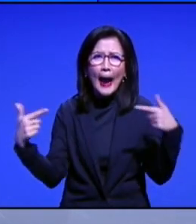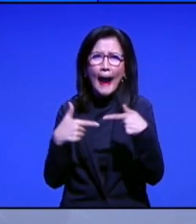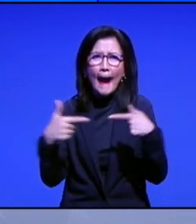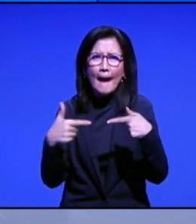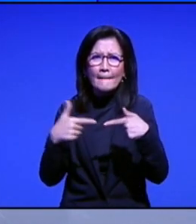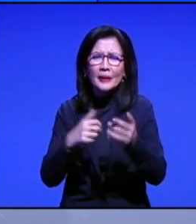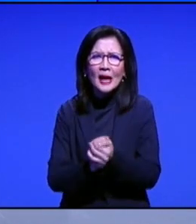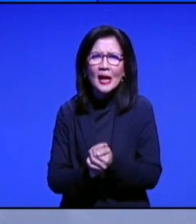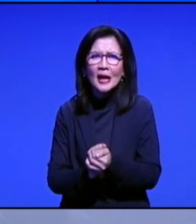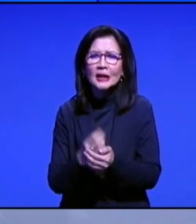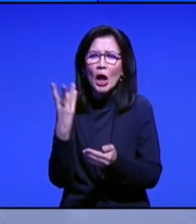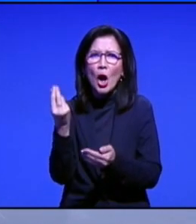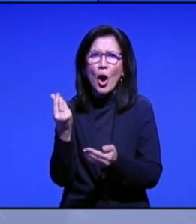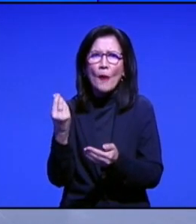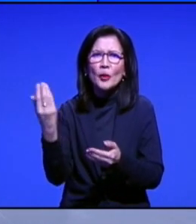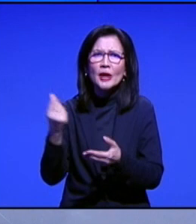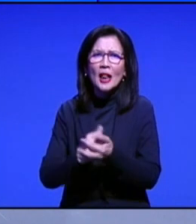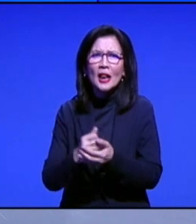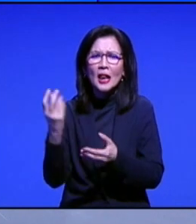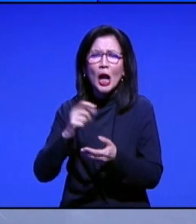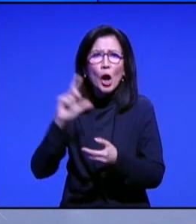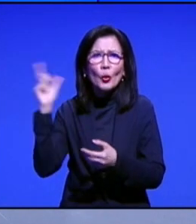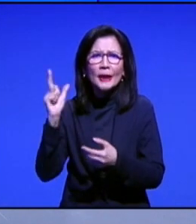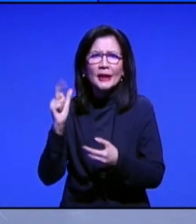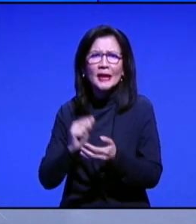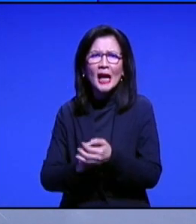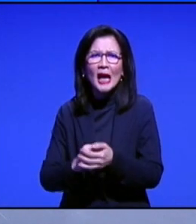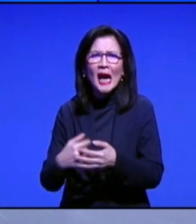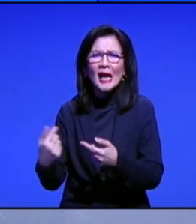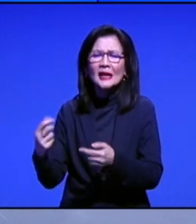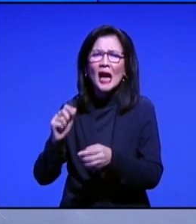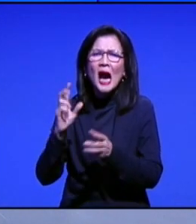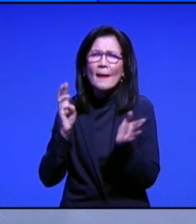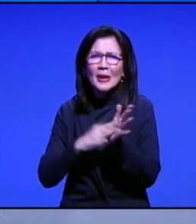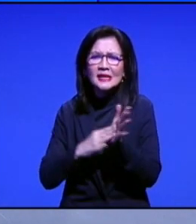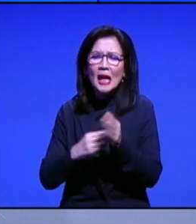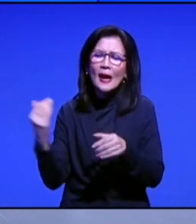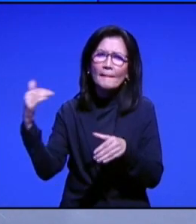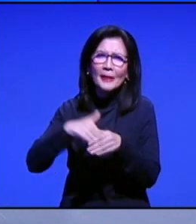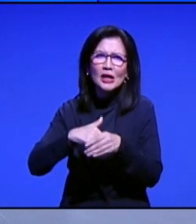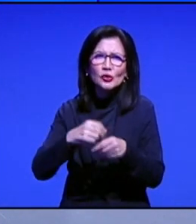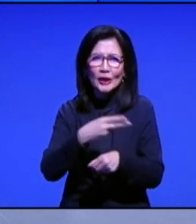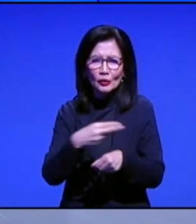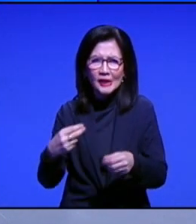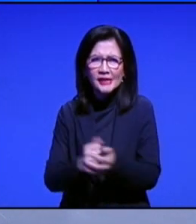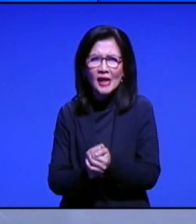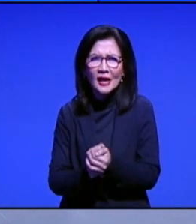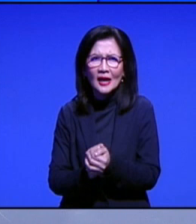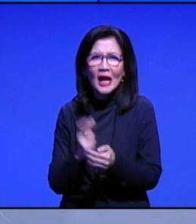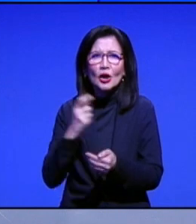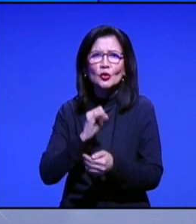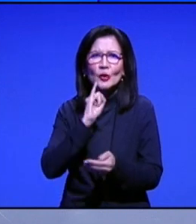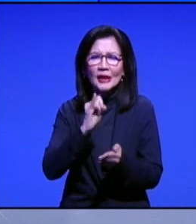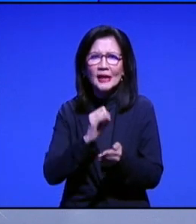menahan aliran modal asing masuk ke negara berkembang, termasuk ke Indonesia. Ini pasti bakal berdampak negatif terhadap pergerakan indeks